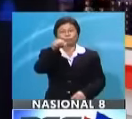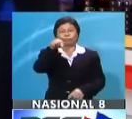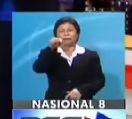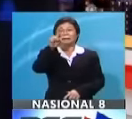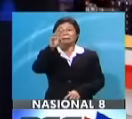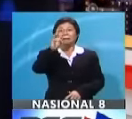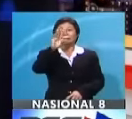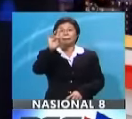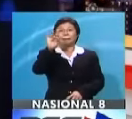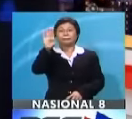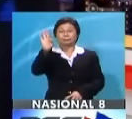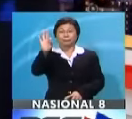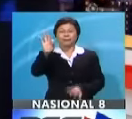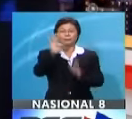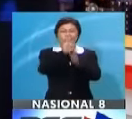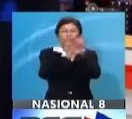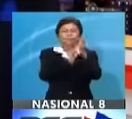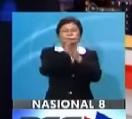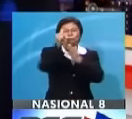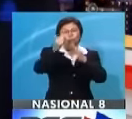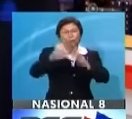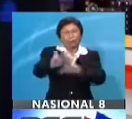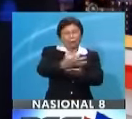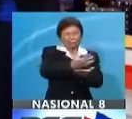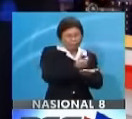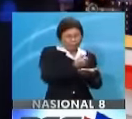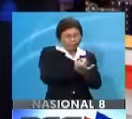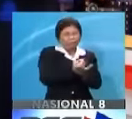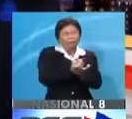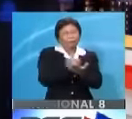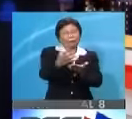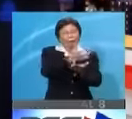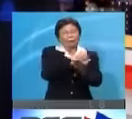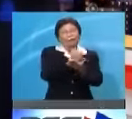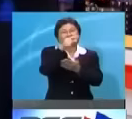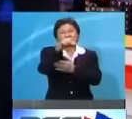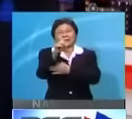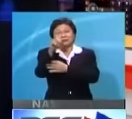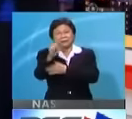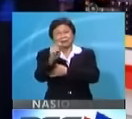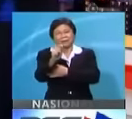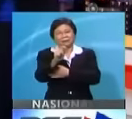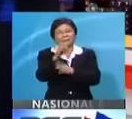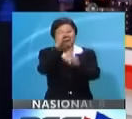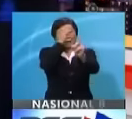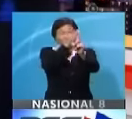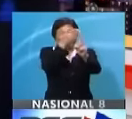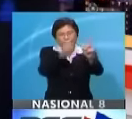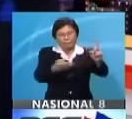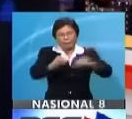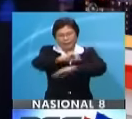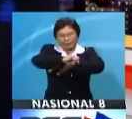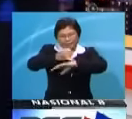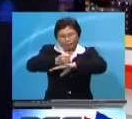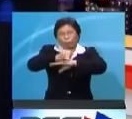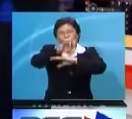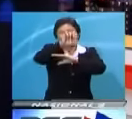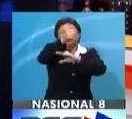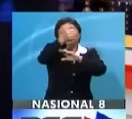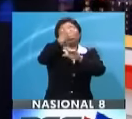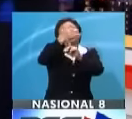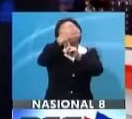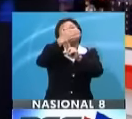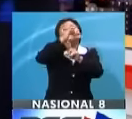1.689 bilion ringgit telah dijana hasil pelaksanaan GST yang dikenakan ke atas barangan import setakat 10 Mei